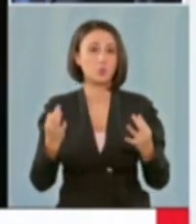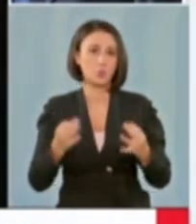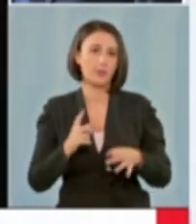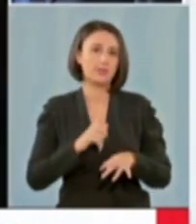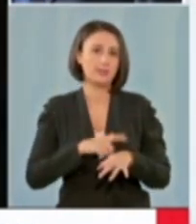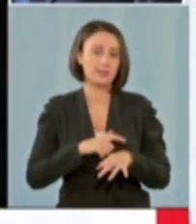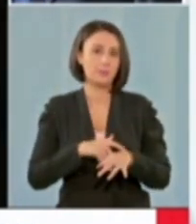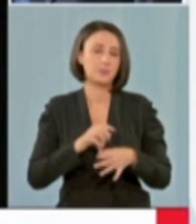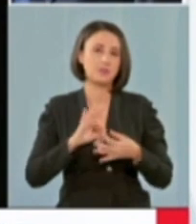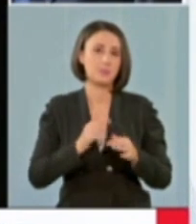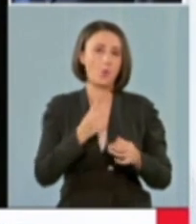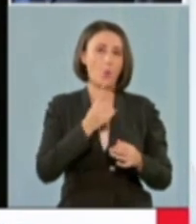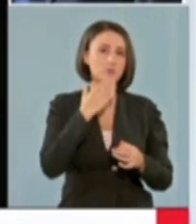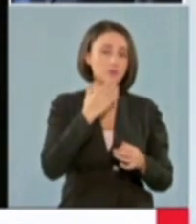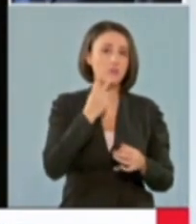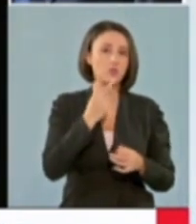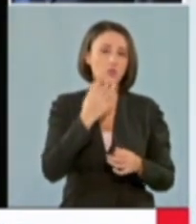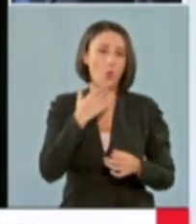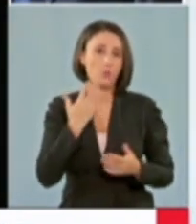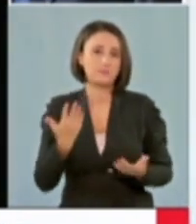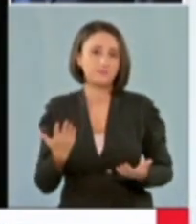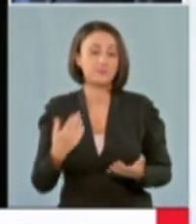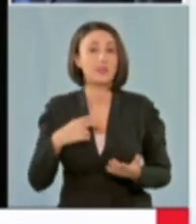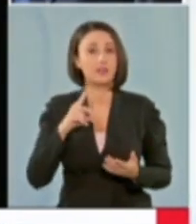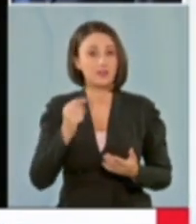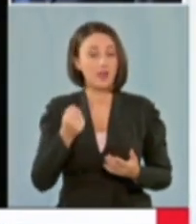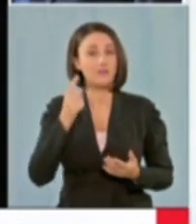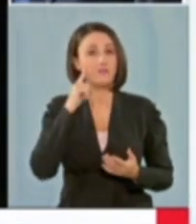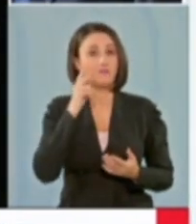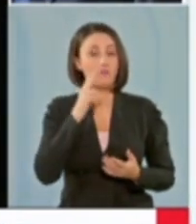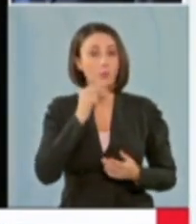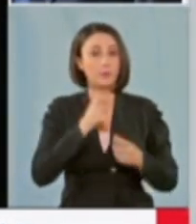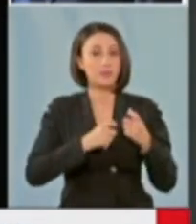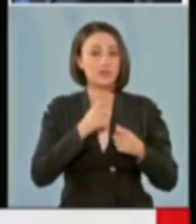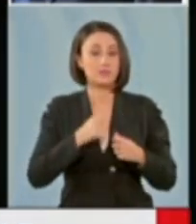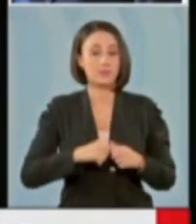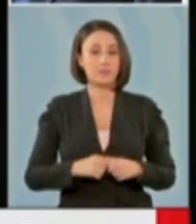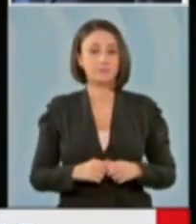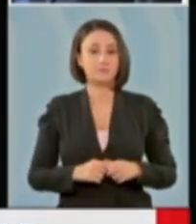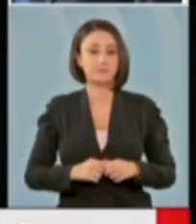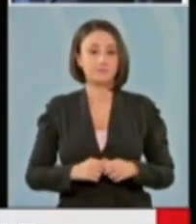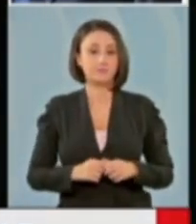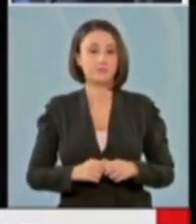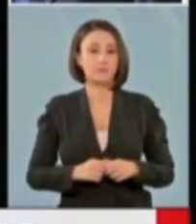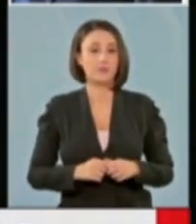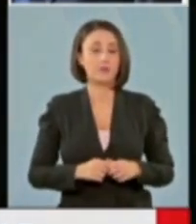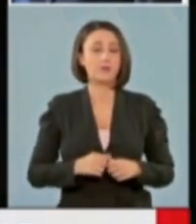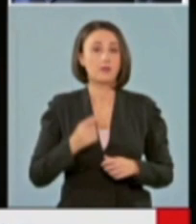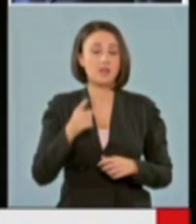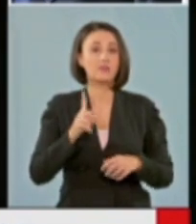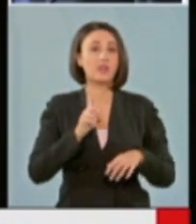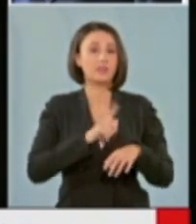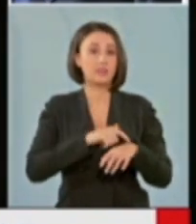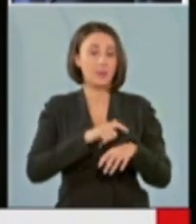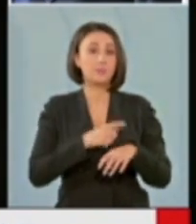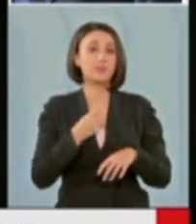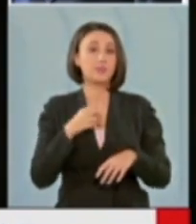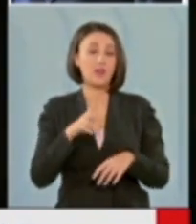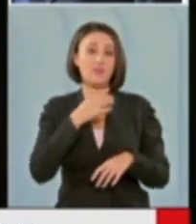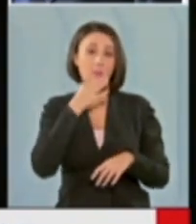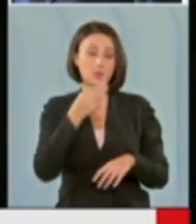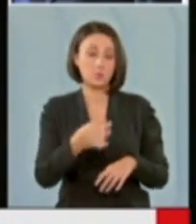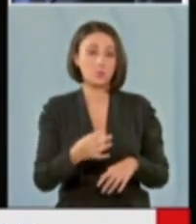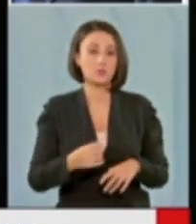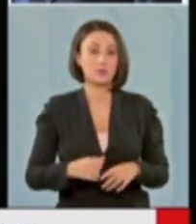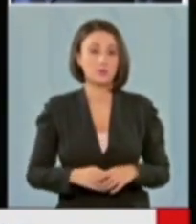timp, însemnând o zi, două? Da. Vorbim de astfel de timp, însă v-am spus,